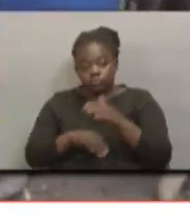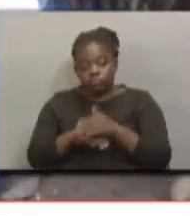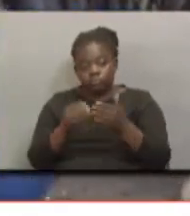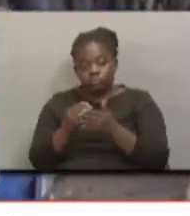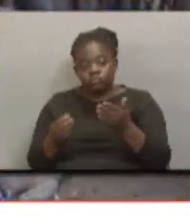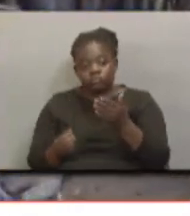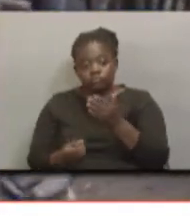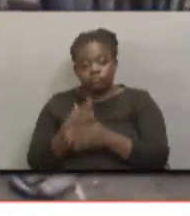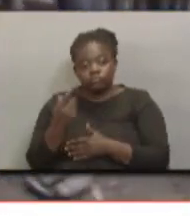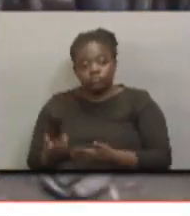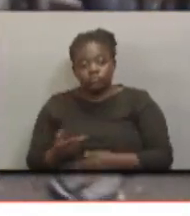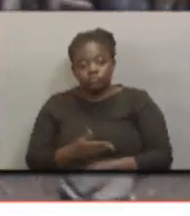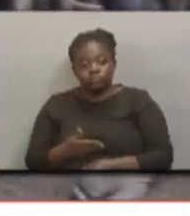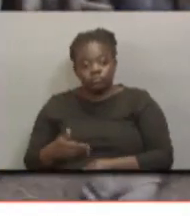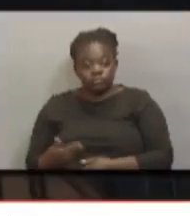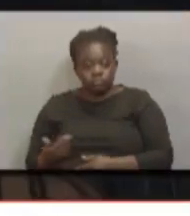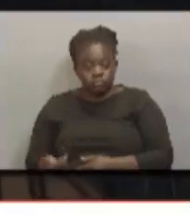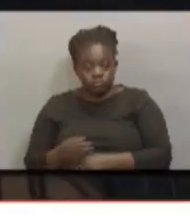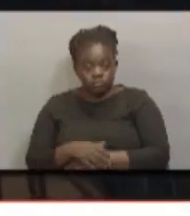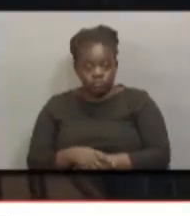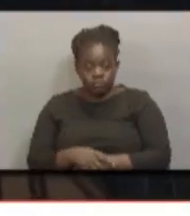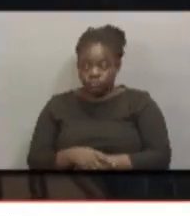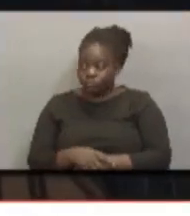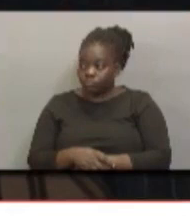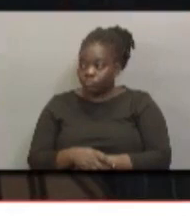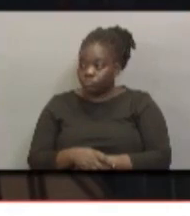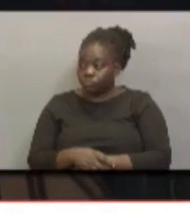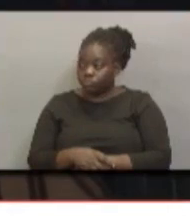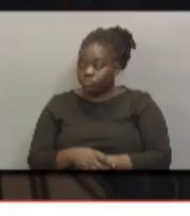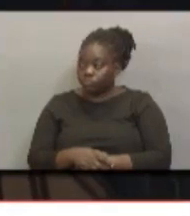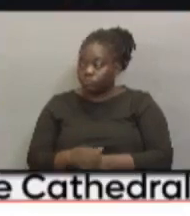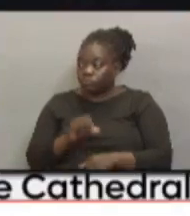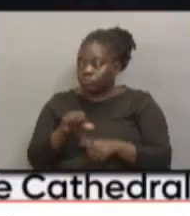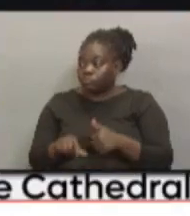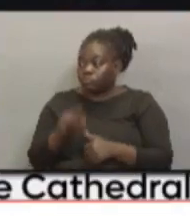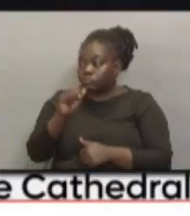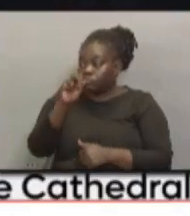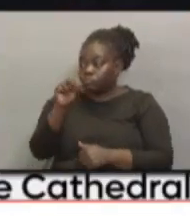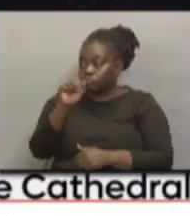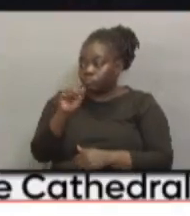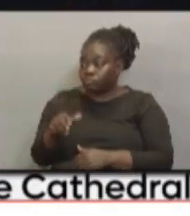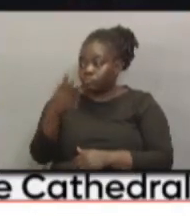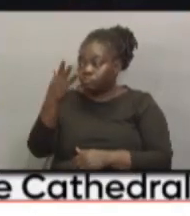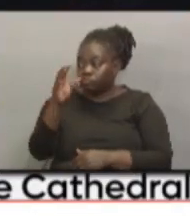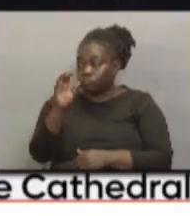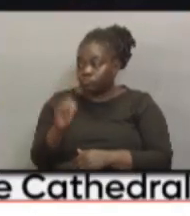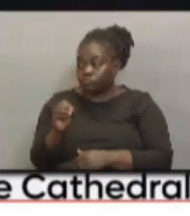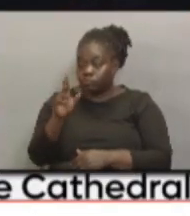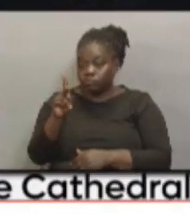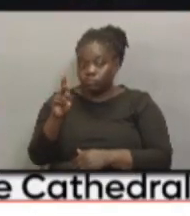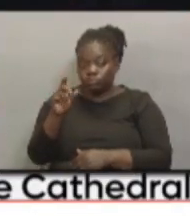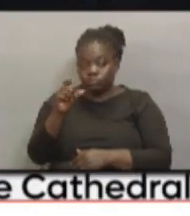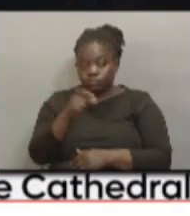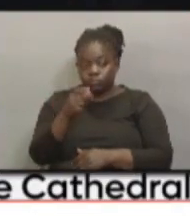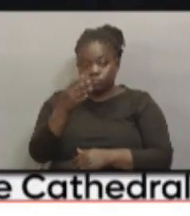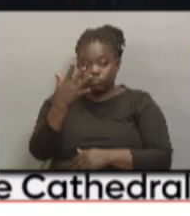tolekedde okufuna enjala ani amuwadde akatebe. Tutute tannies ataano gye kiro